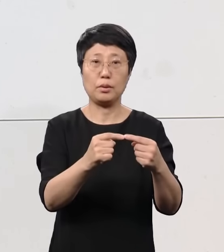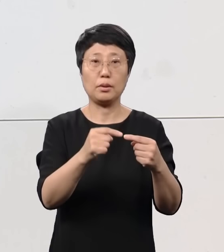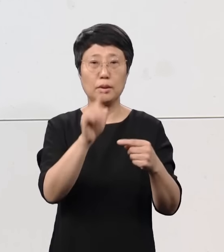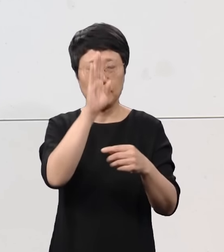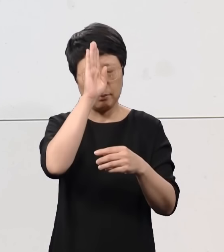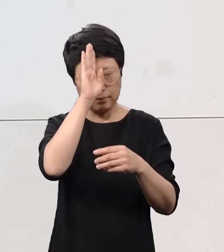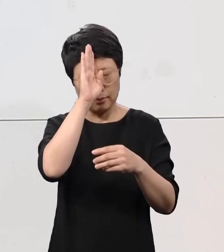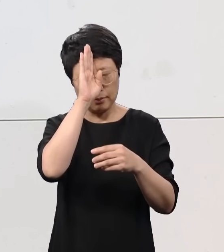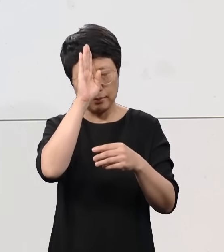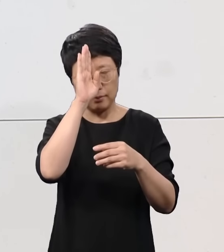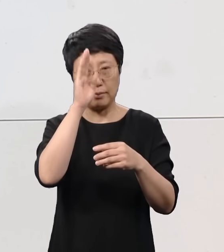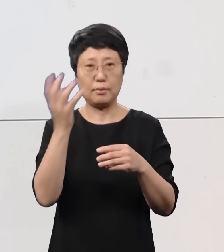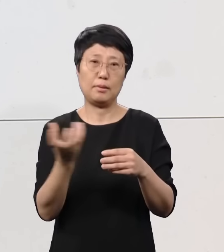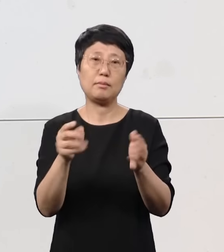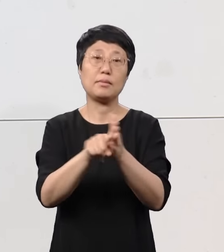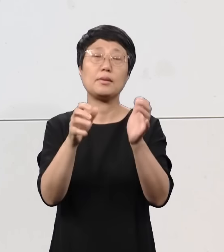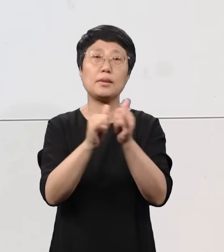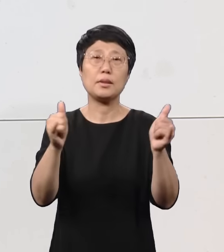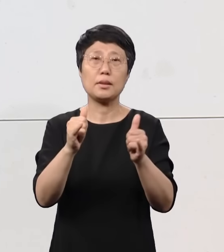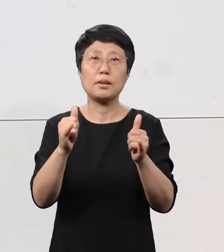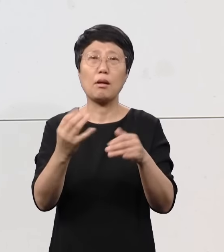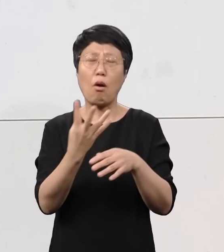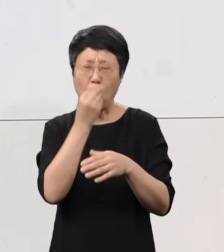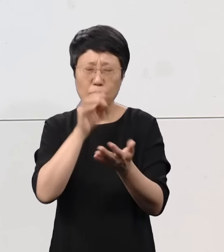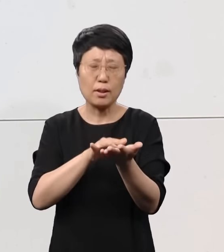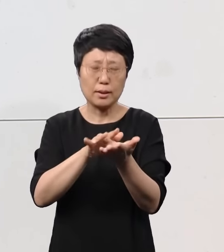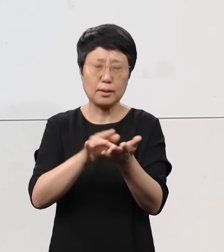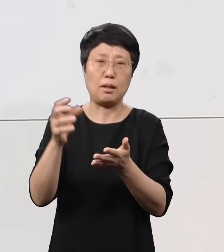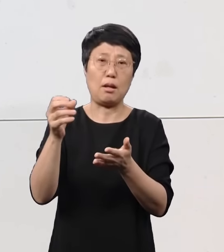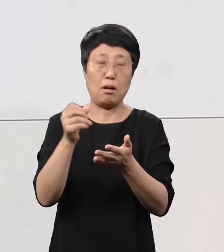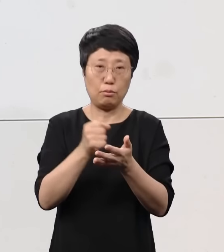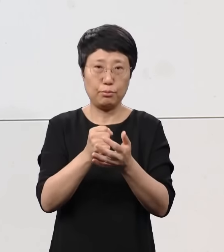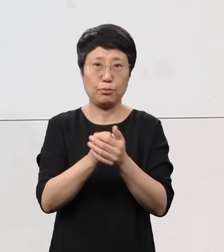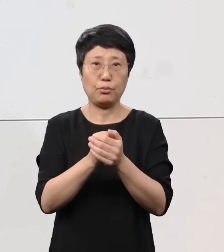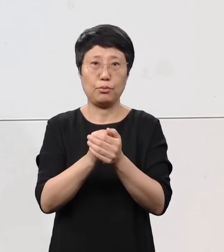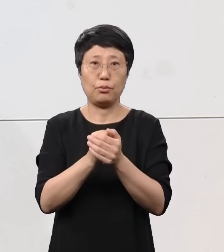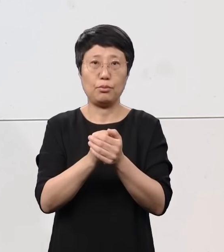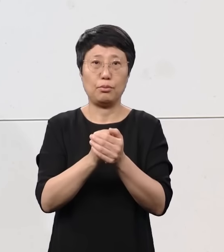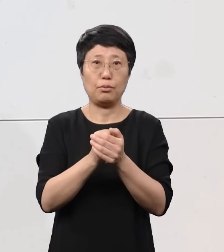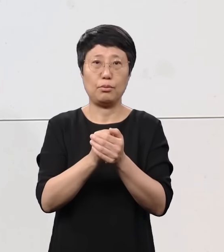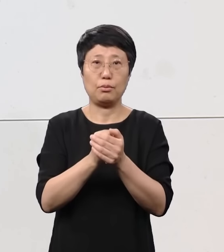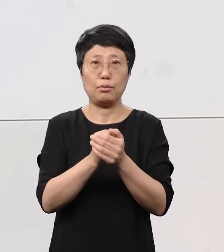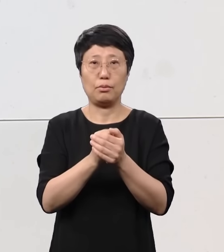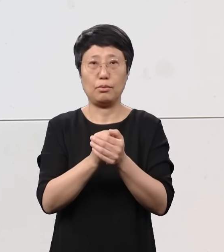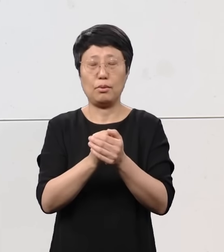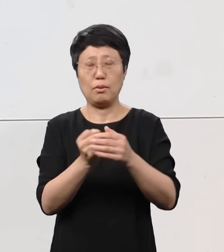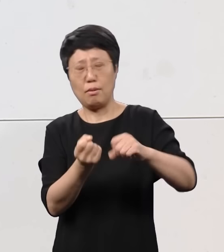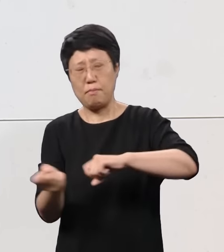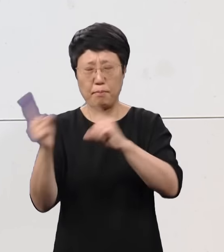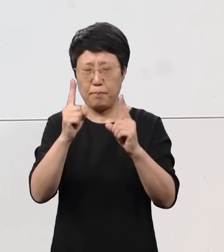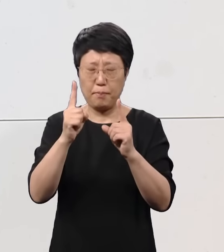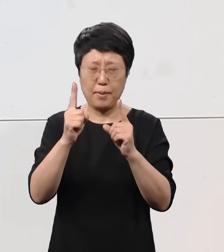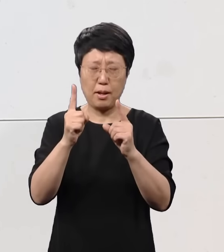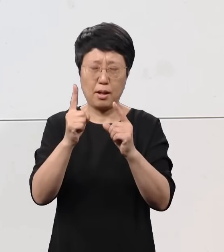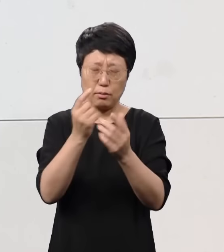생명의 약으로서이 신자를 살려 주십시오 하는 마음을 가지며 봉성체를 가게 됩니다